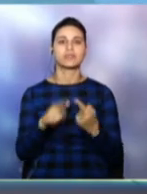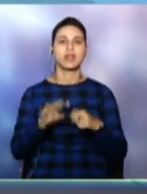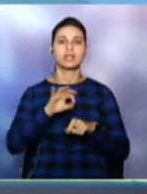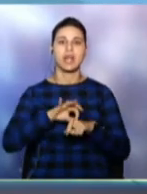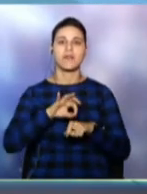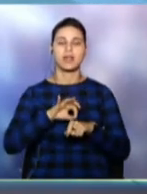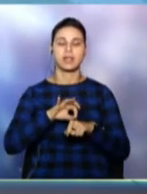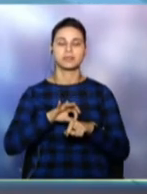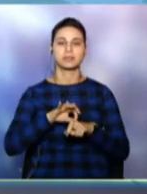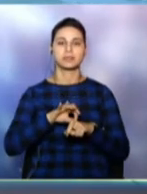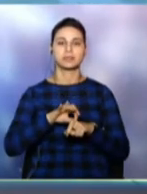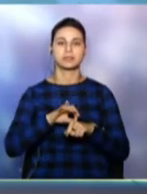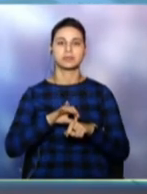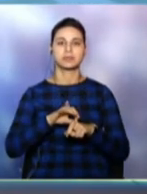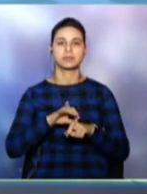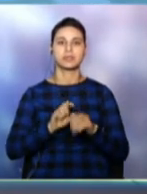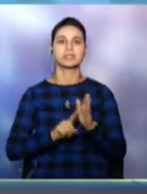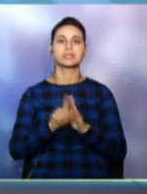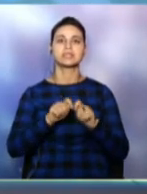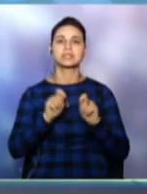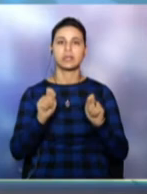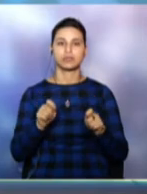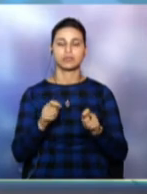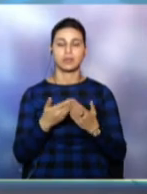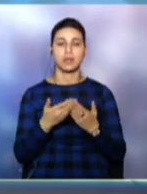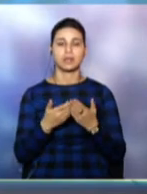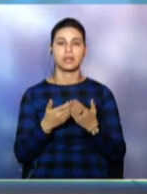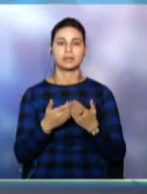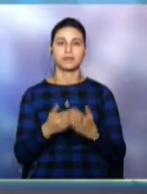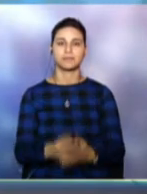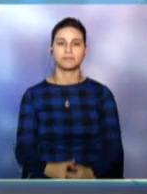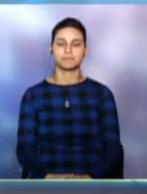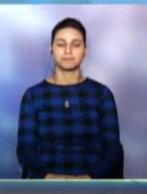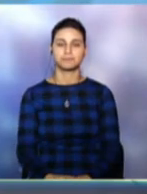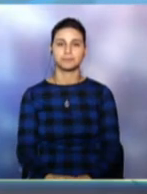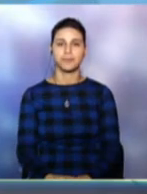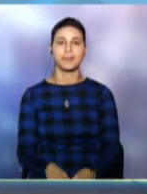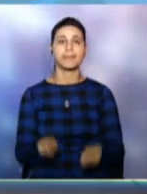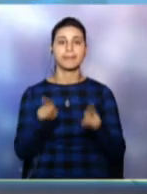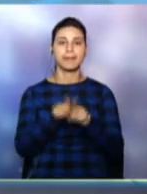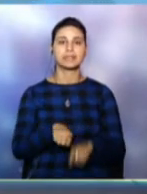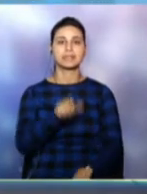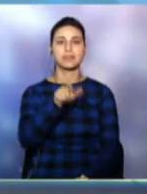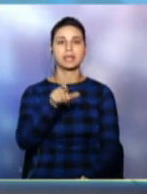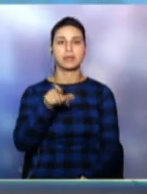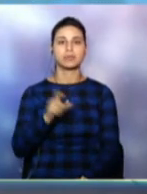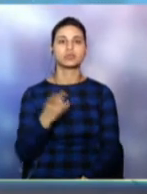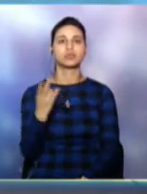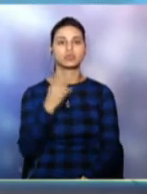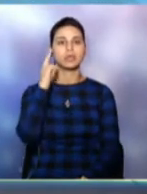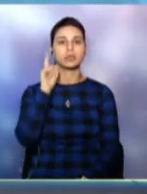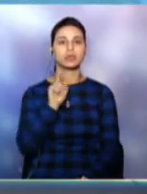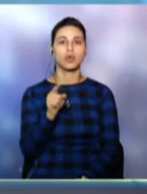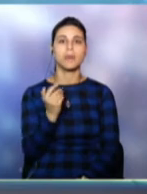დაავადებების გარკვეული დაავადებების წარმოშობის თვალსაზრისით არა აი ასეთმა ადამიანებმა უნდა ჩათვალონ